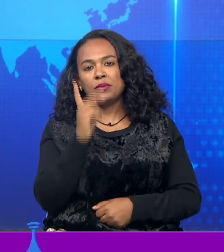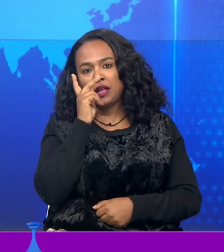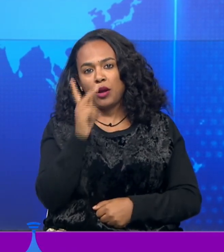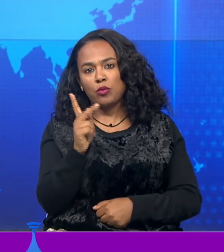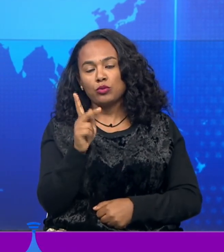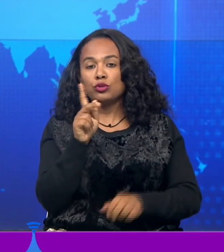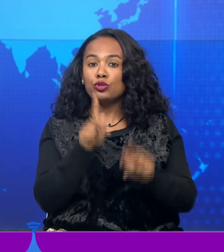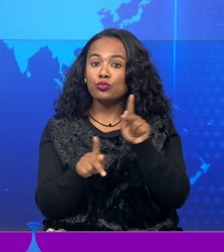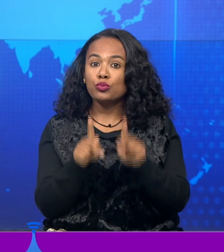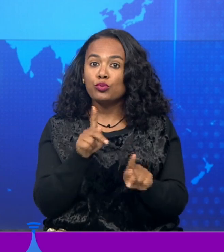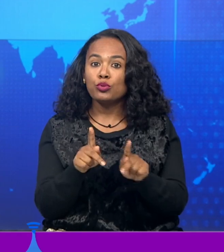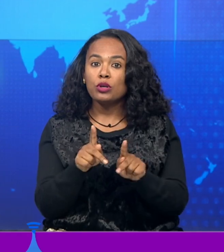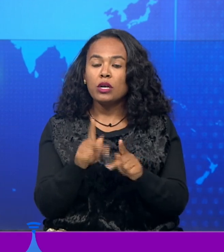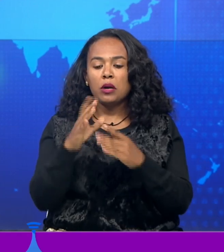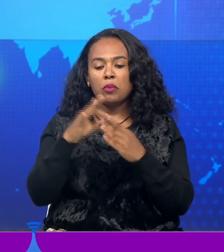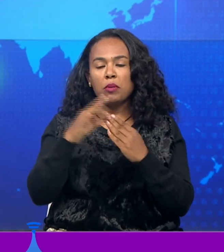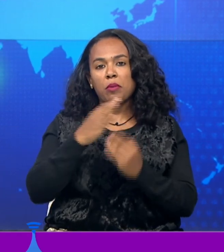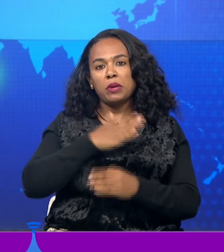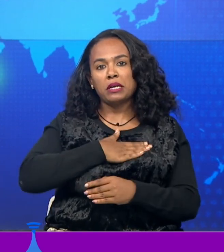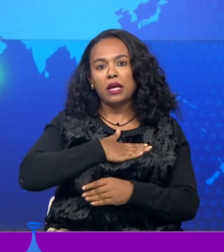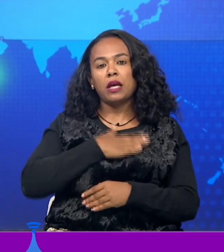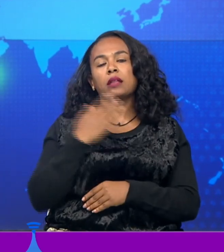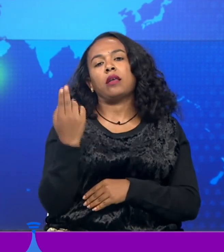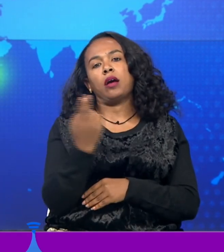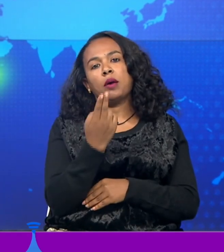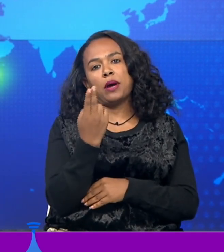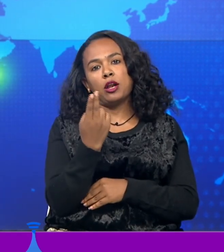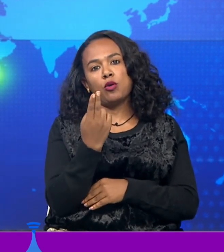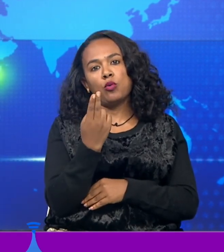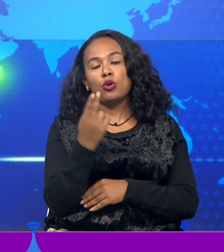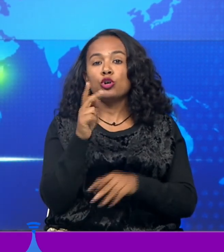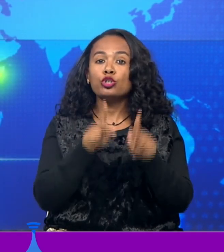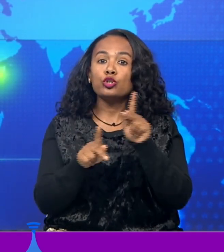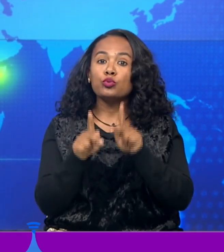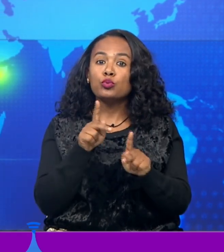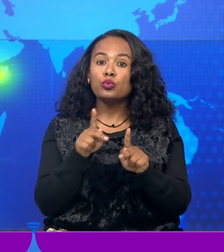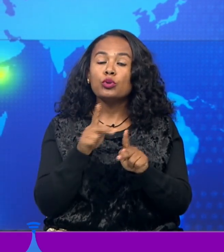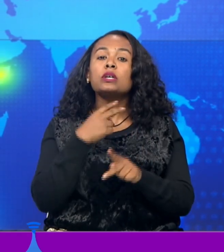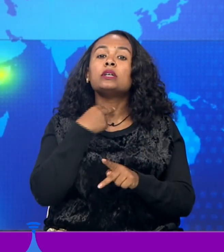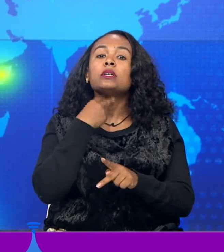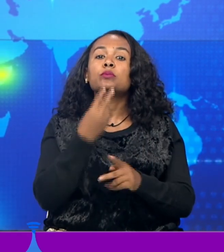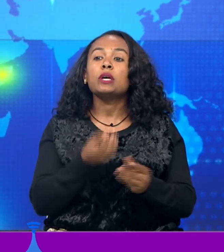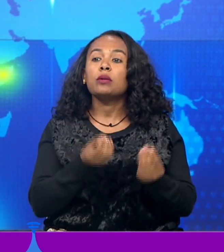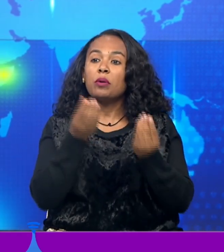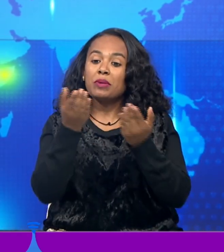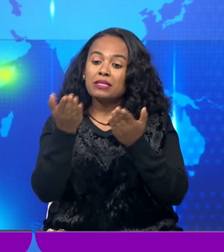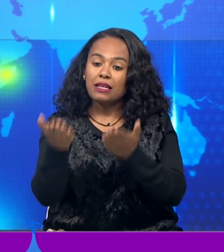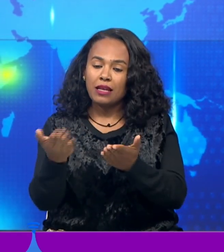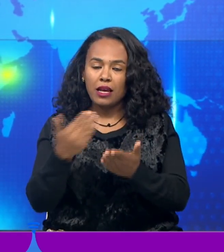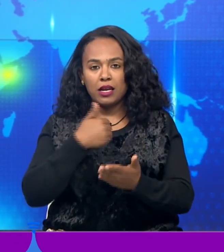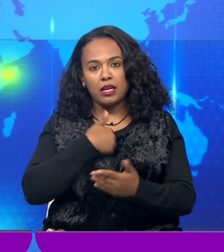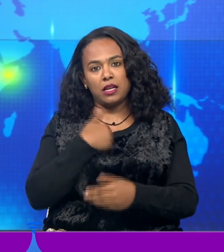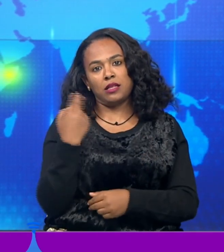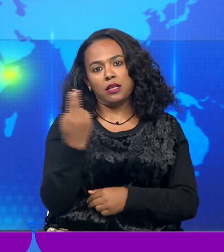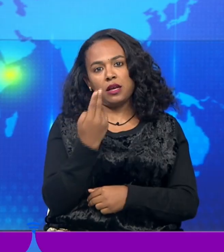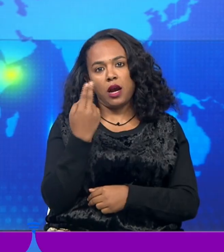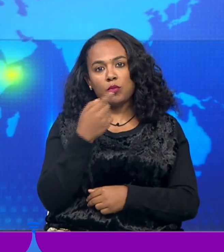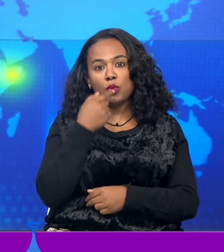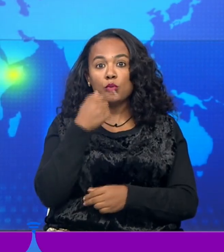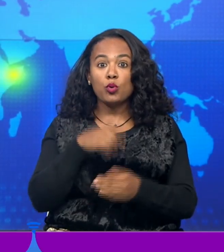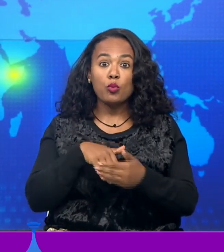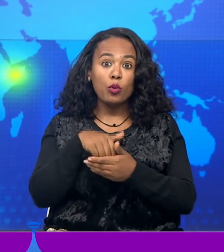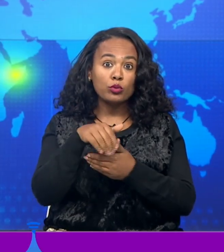ህዝቡ በመምረጤ እጠቀማለሁ፣ ህዝቡ ድምጼን በመስጠቴ እኔ ነኝ ተጠቃሚ ብሎ